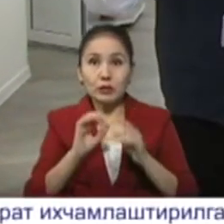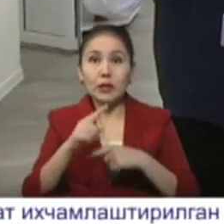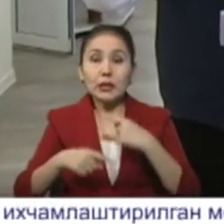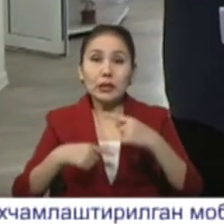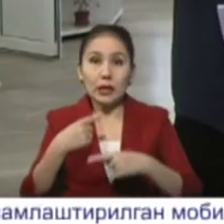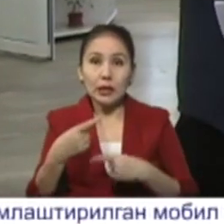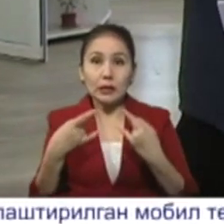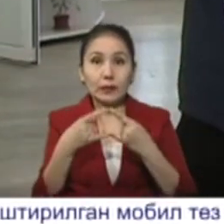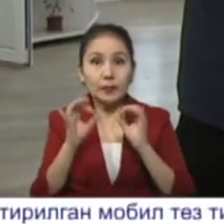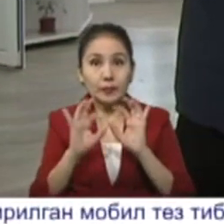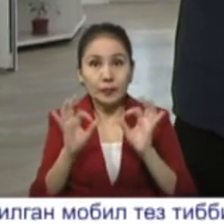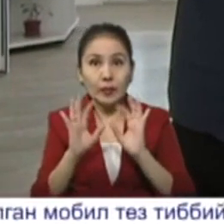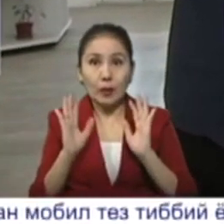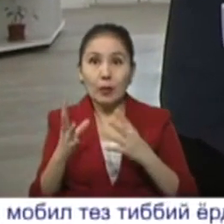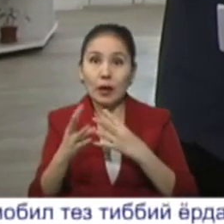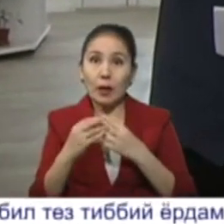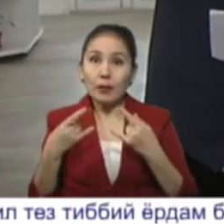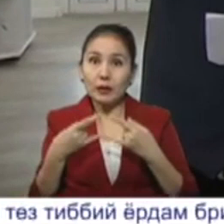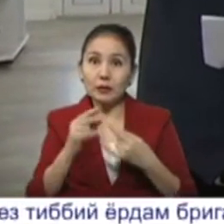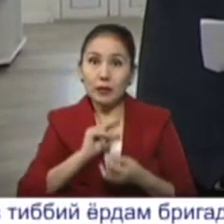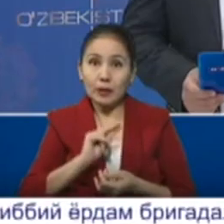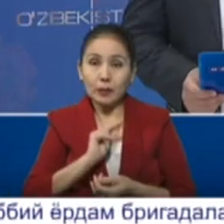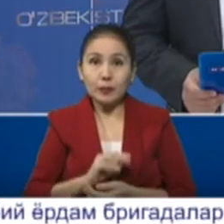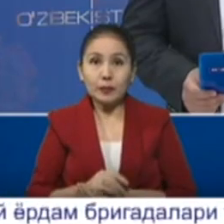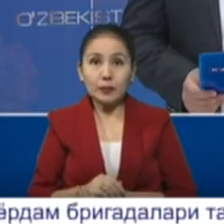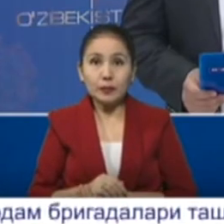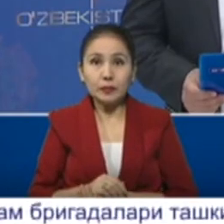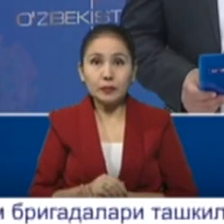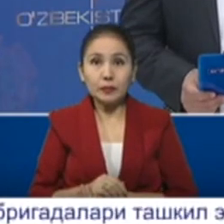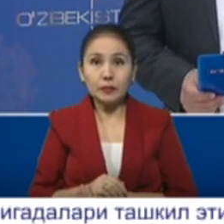соатларда бўлишамиз. Ҳамкасблар, навбат сизларга раҳмат.